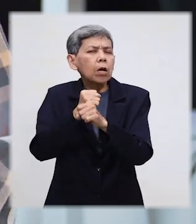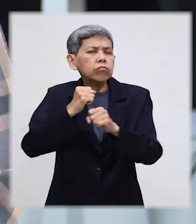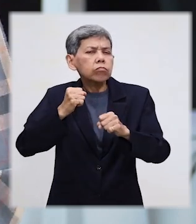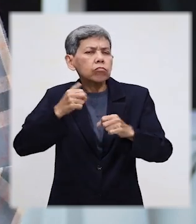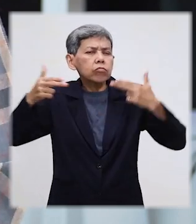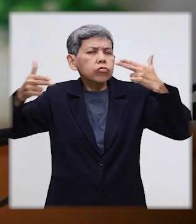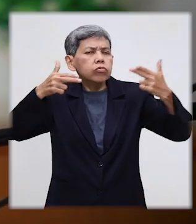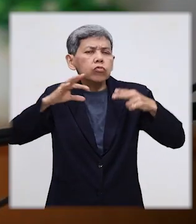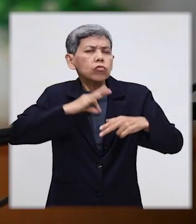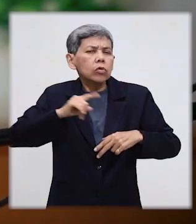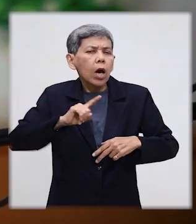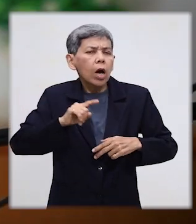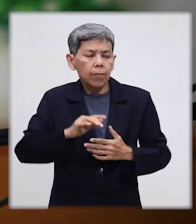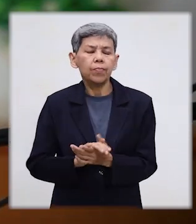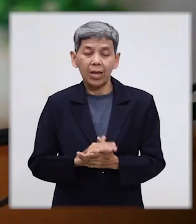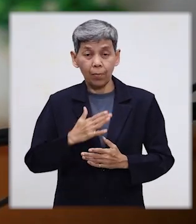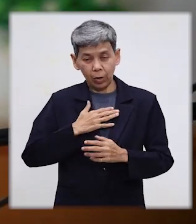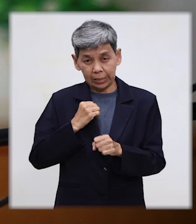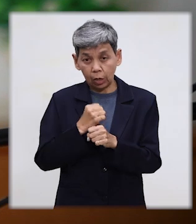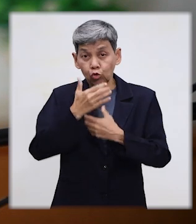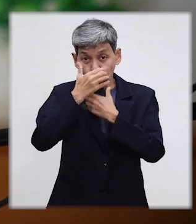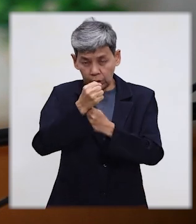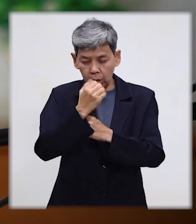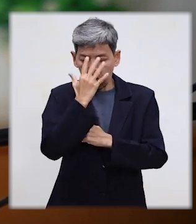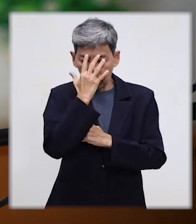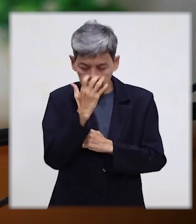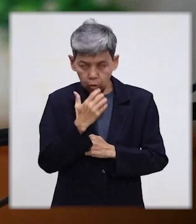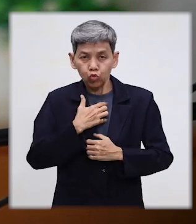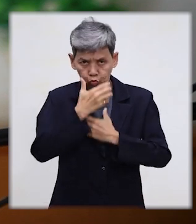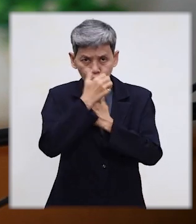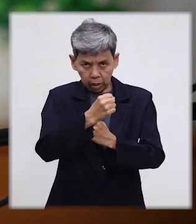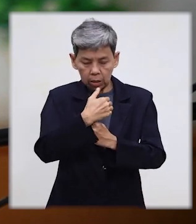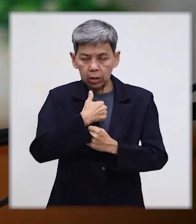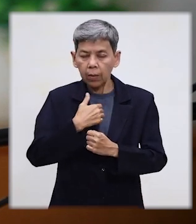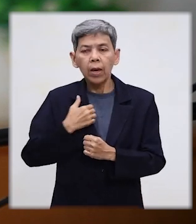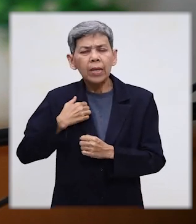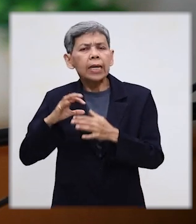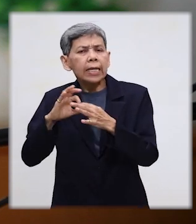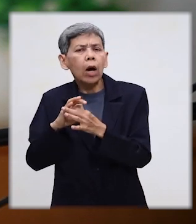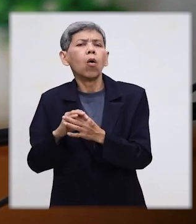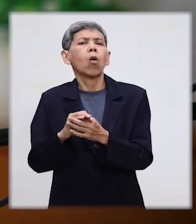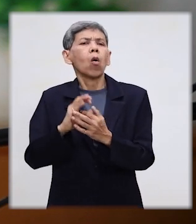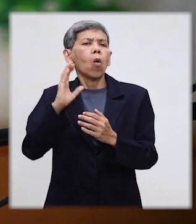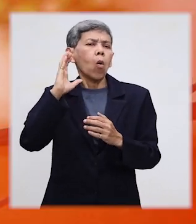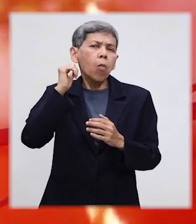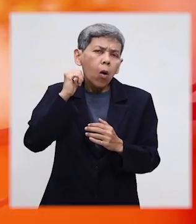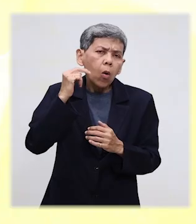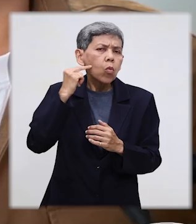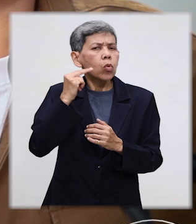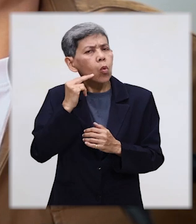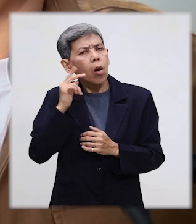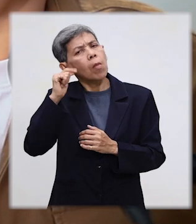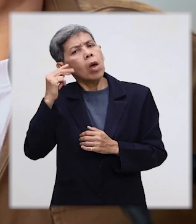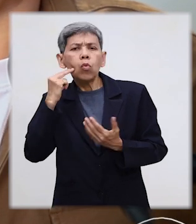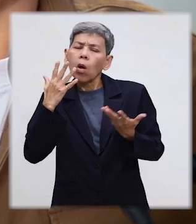ทำหนังเรื่องนี ้คือพอสนใจเรื่องซึมเศร้าเนี่ยแล้วก็มีเรื่องของโคด้าเนี่ยก็เลยคิดไปถึงว่าจะ